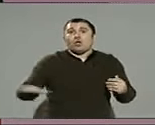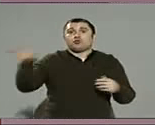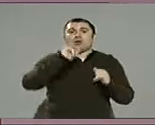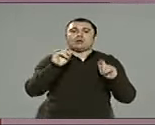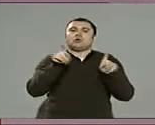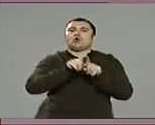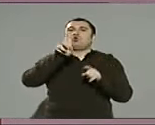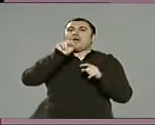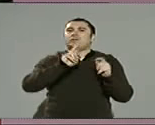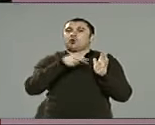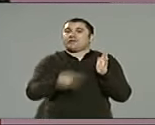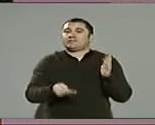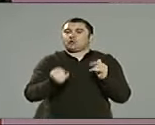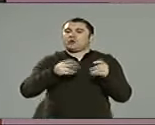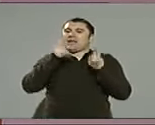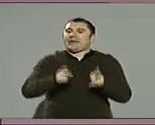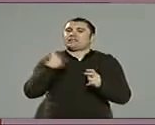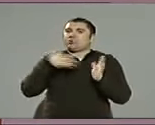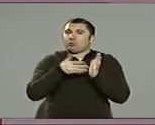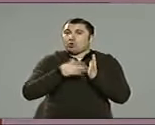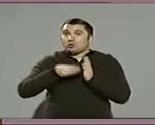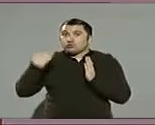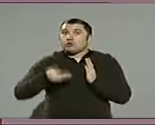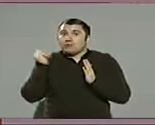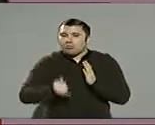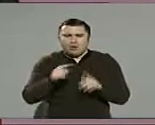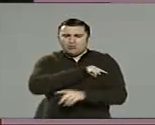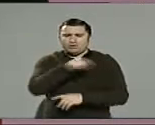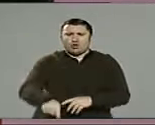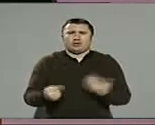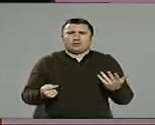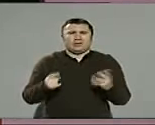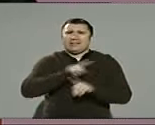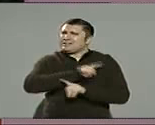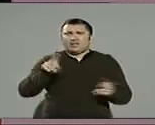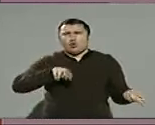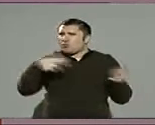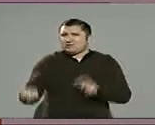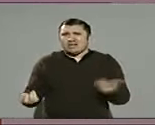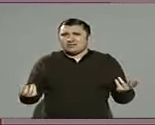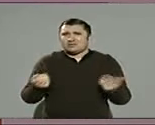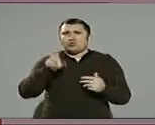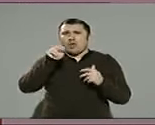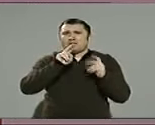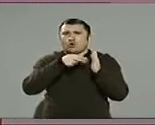Rechte der Menschen mit Behinderungen zwar unterschrieben, aber bis heute nicht umgesetzt sind.